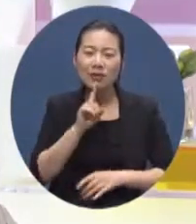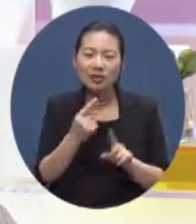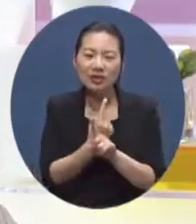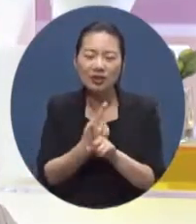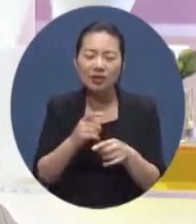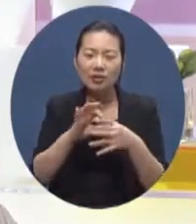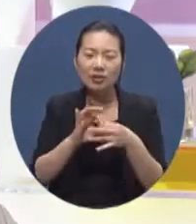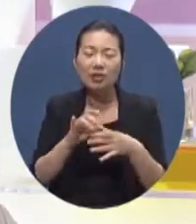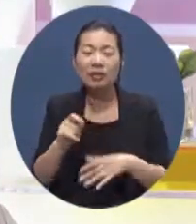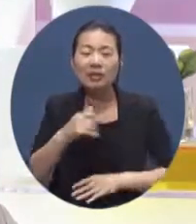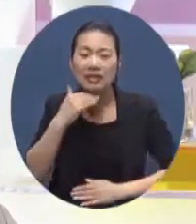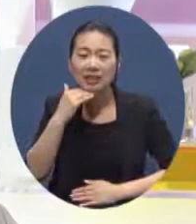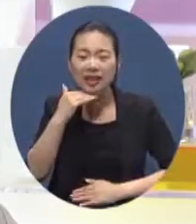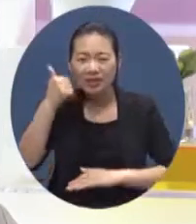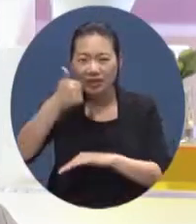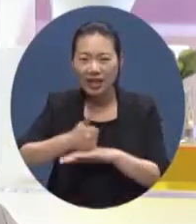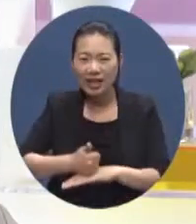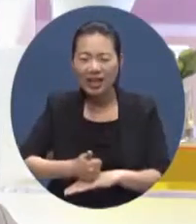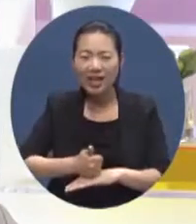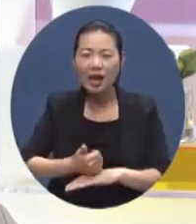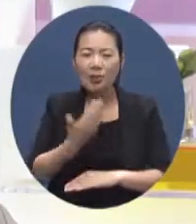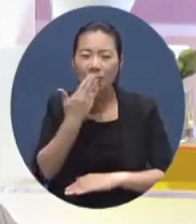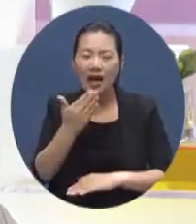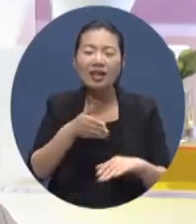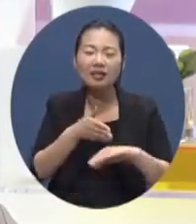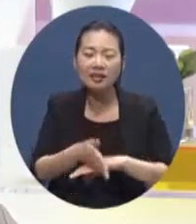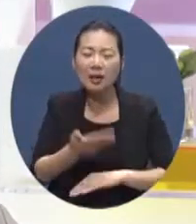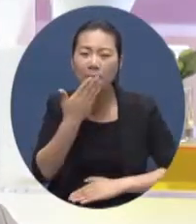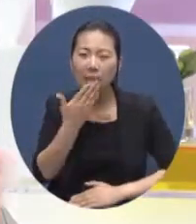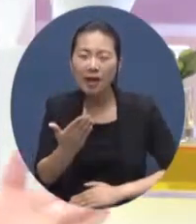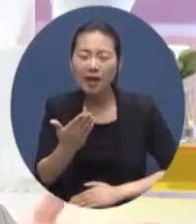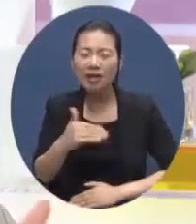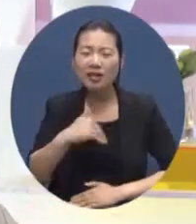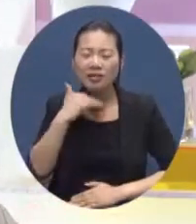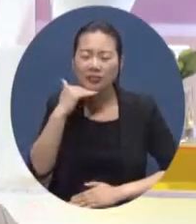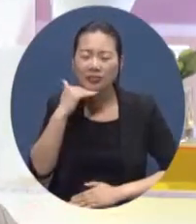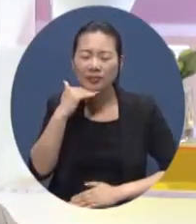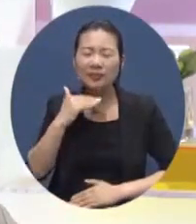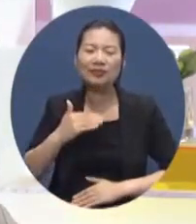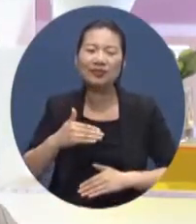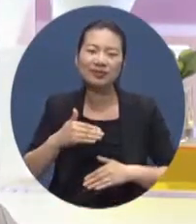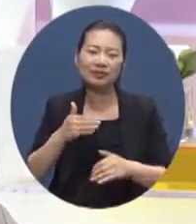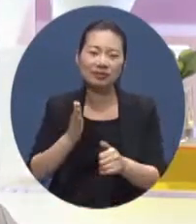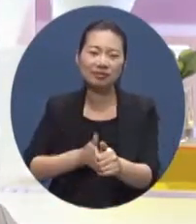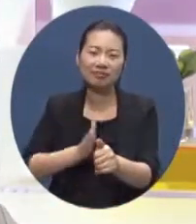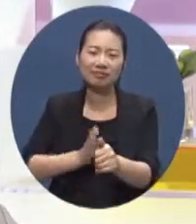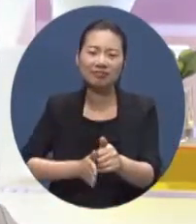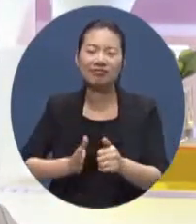하면서 기다려줘서 나중에는 든다, 늦게는 된다. 그래서 조금 느긋하게 기다려줘야 되는 그런 케이스입니다.